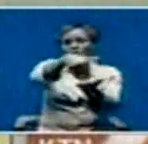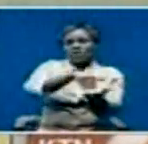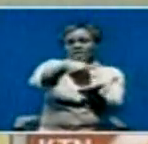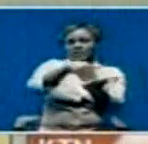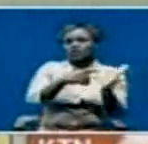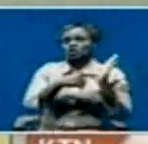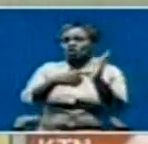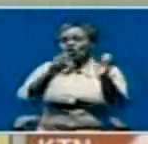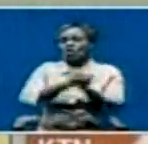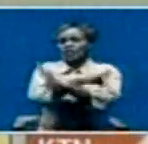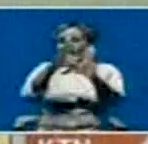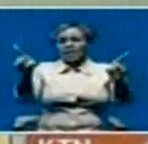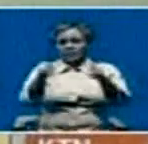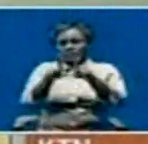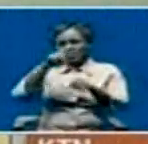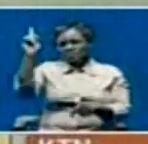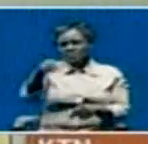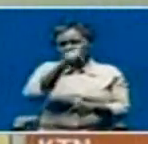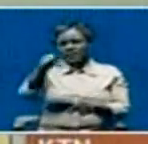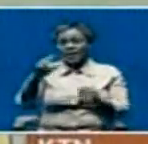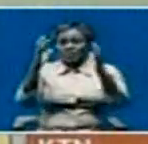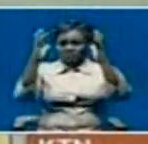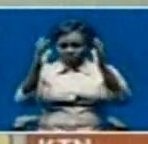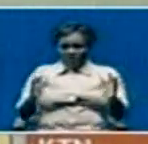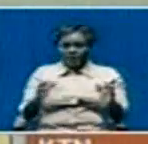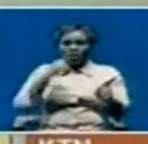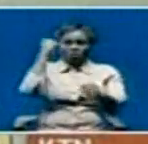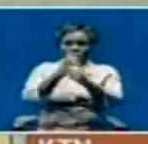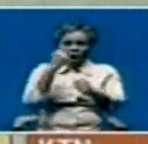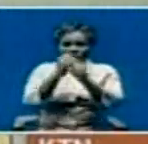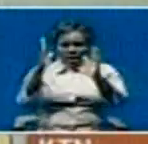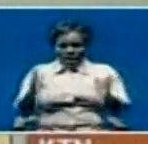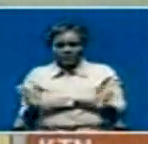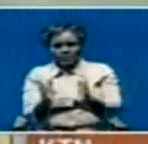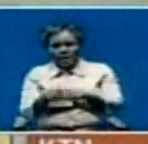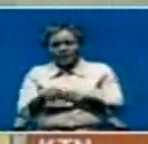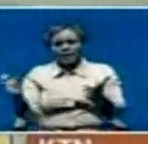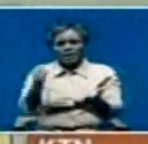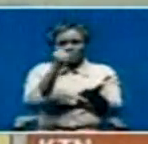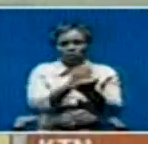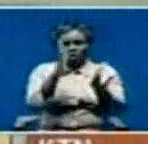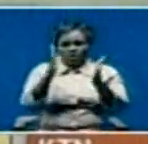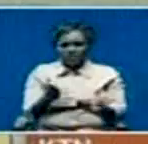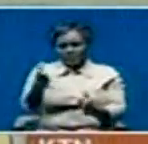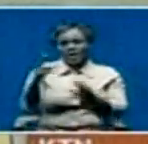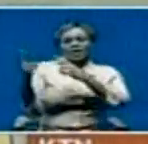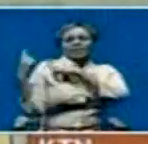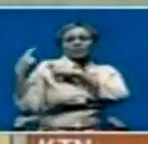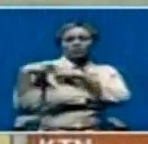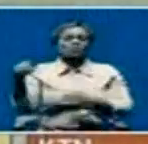unair na uki mkubwa wa wafy kazi naaji katika maduka husa